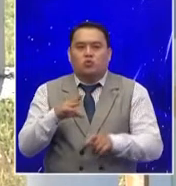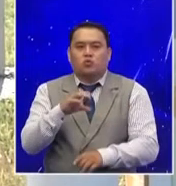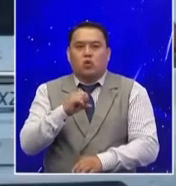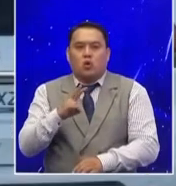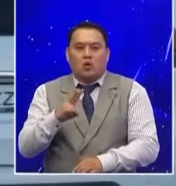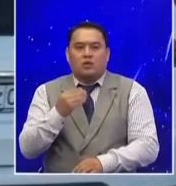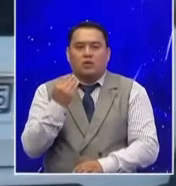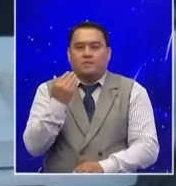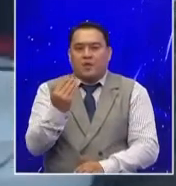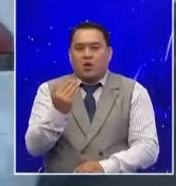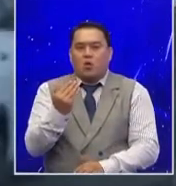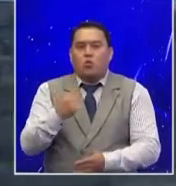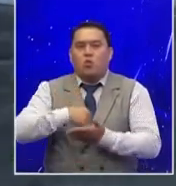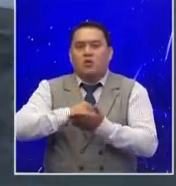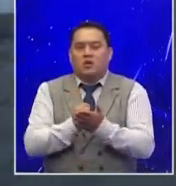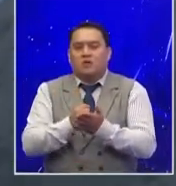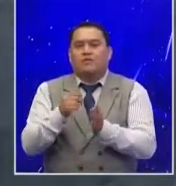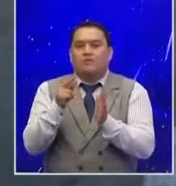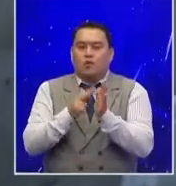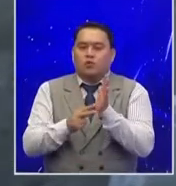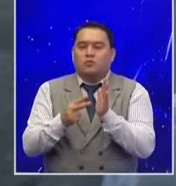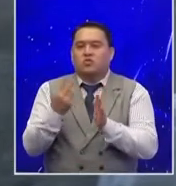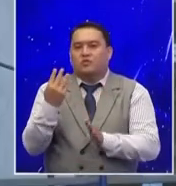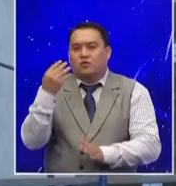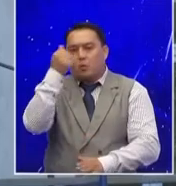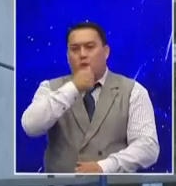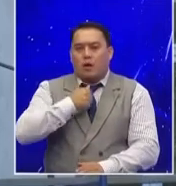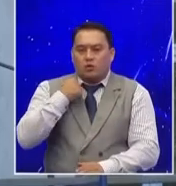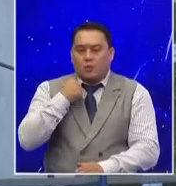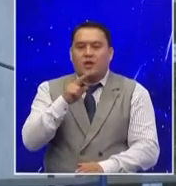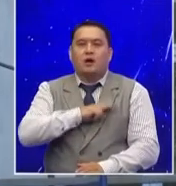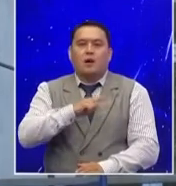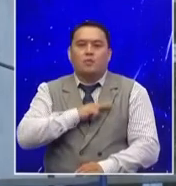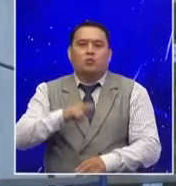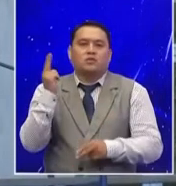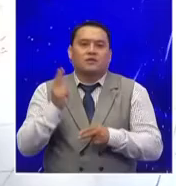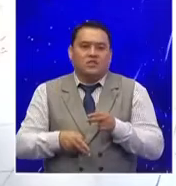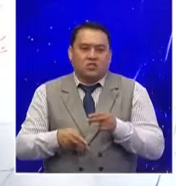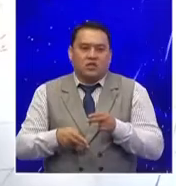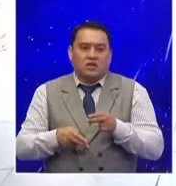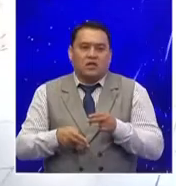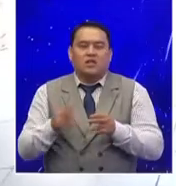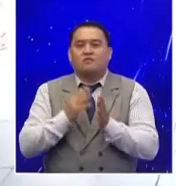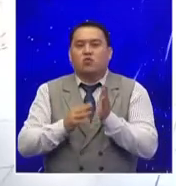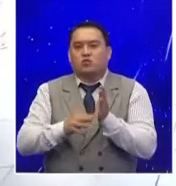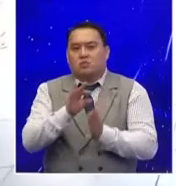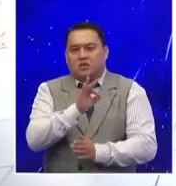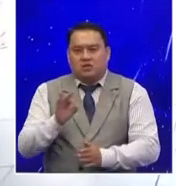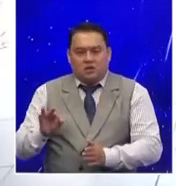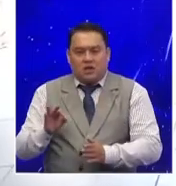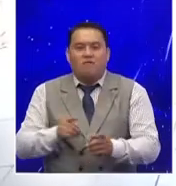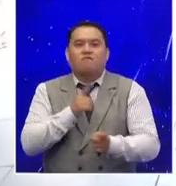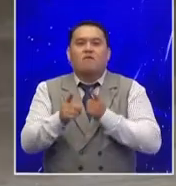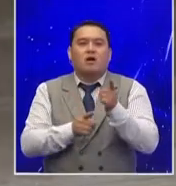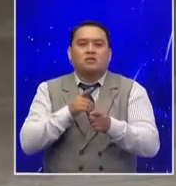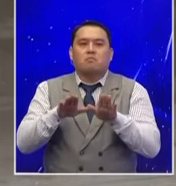селе Талас. Утверждение 1984 года постройки. Работа почти завершена, уже на 90%. А восстанавливают